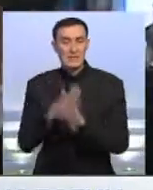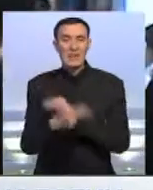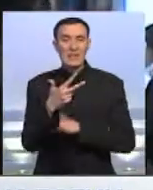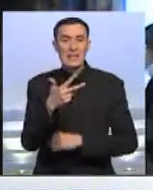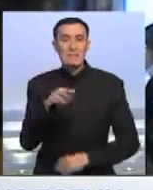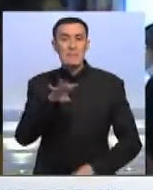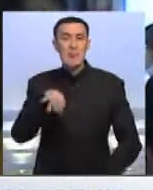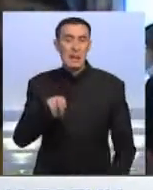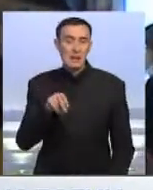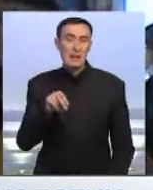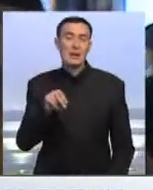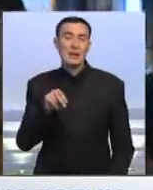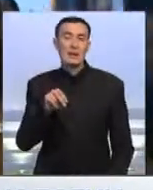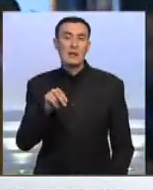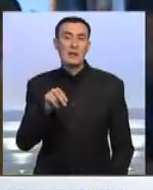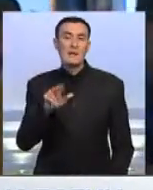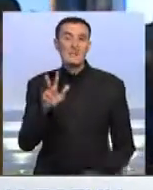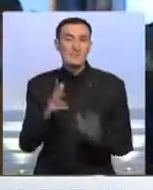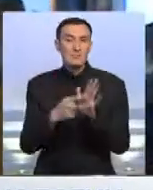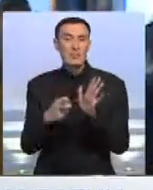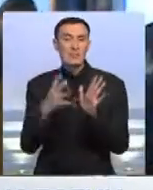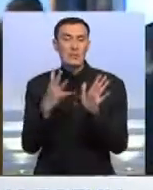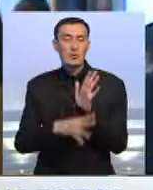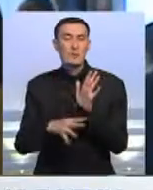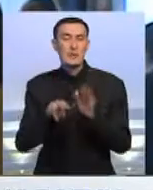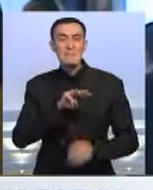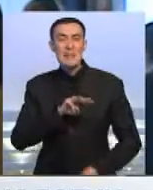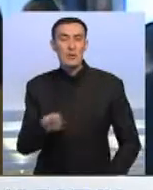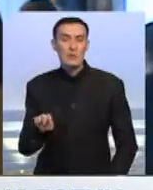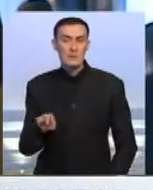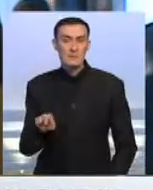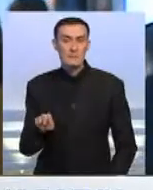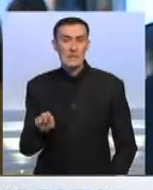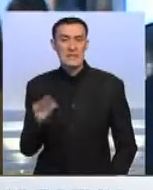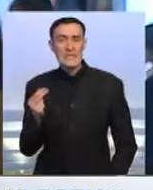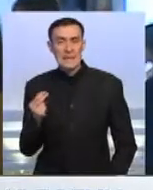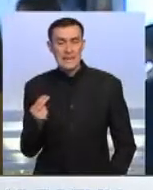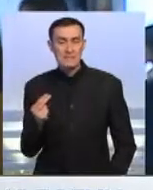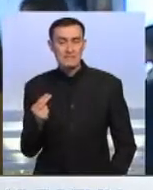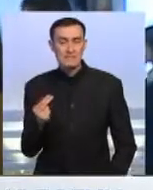3 миллиарда 890 миллионов тенге.